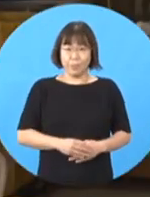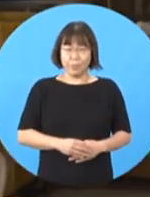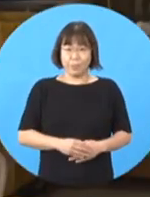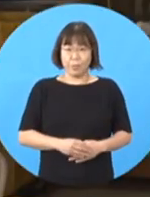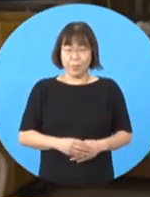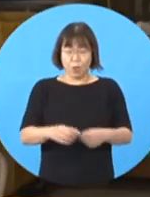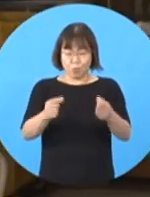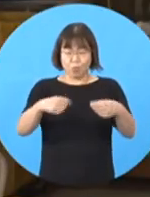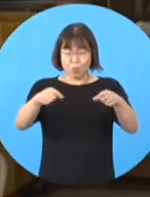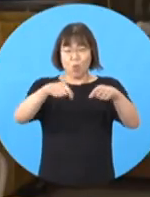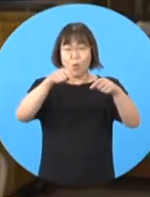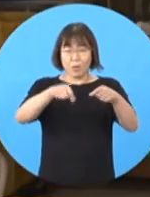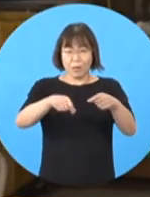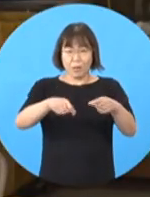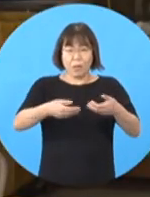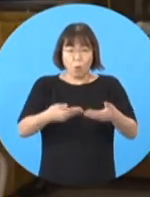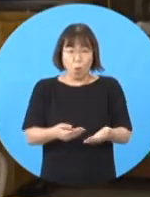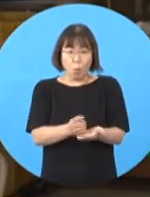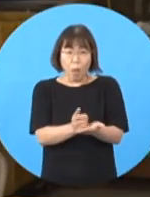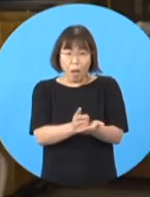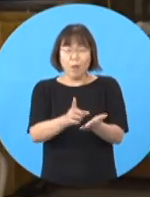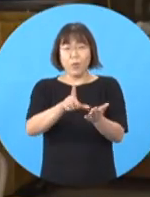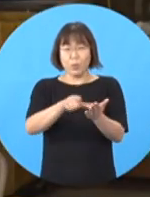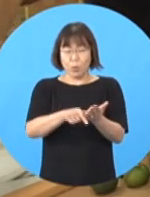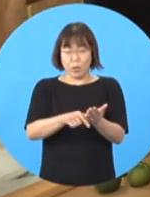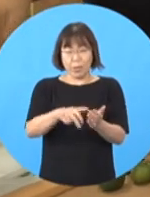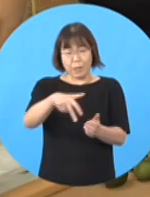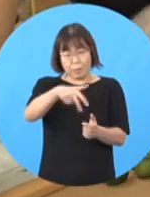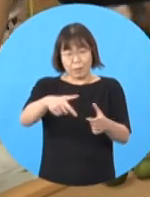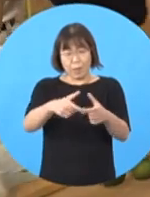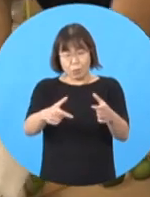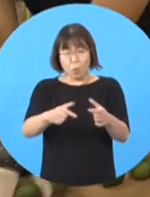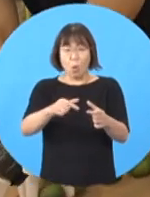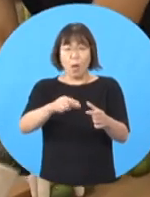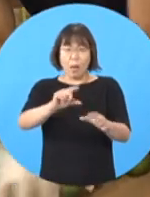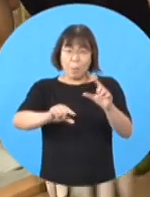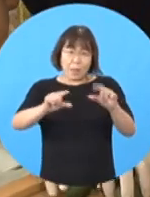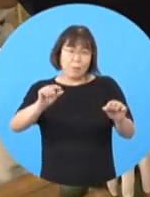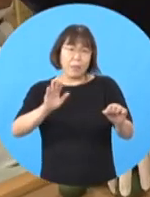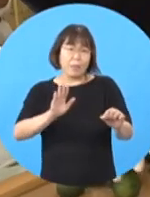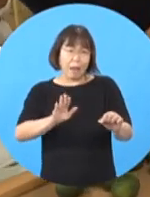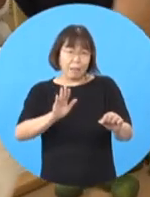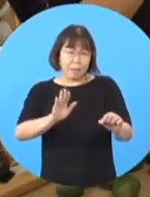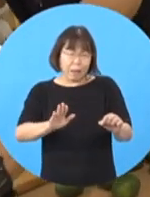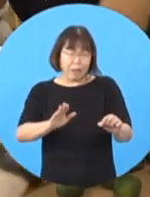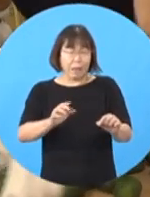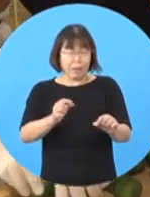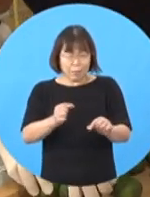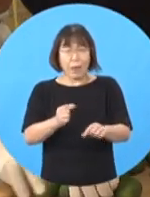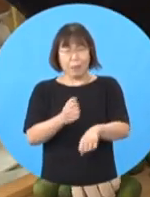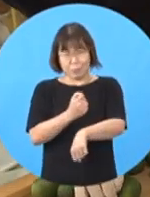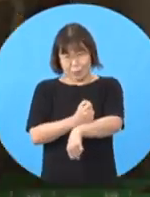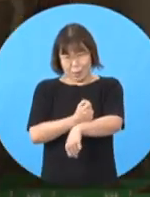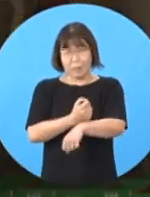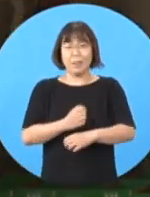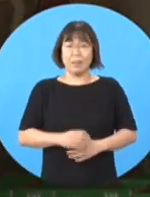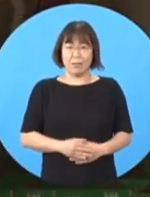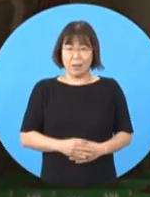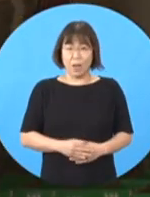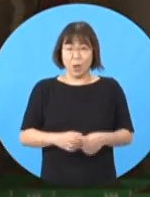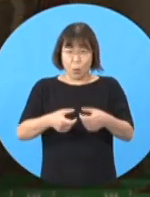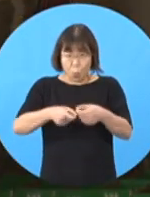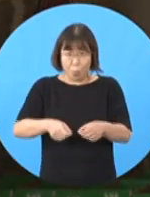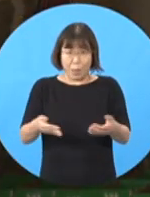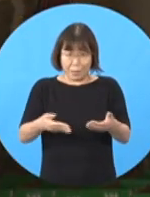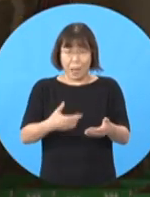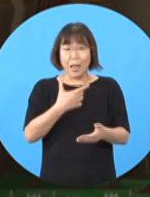袋に入れて測るときにそのすだちの大きさが微妙に違うんでちょっと大変でした。 細か